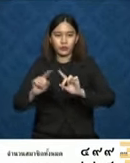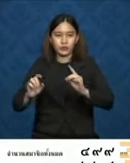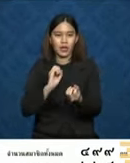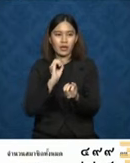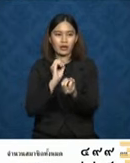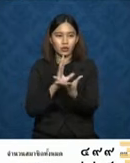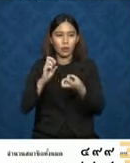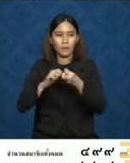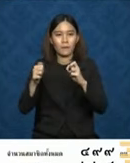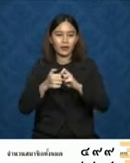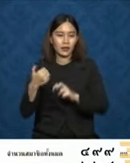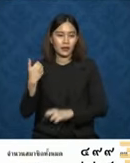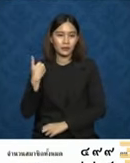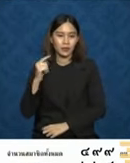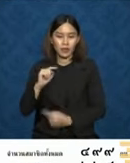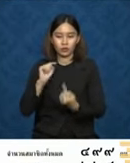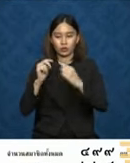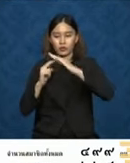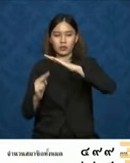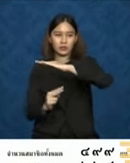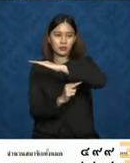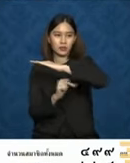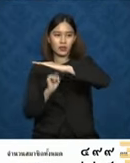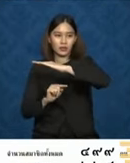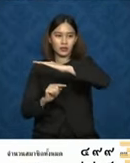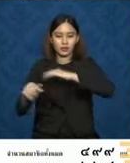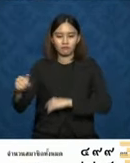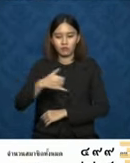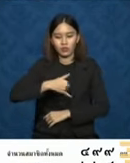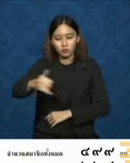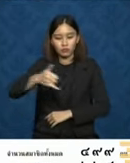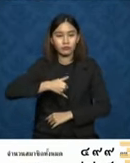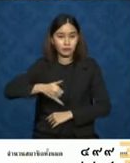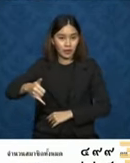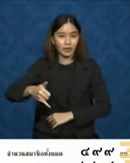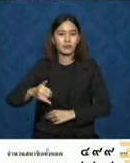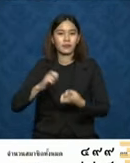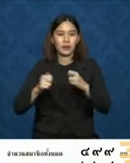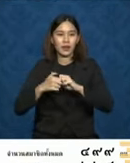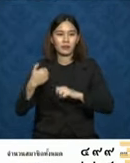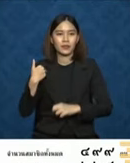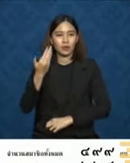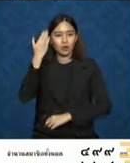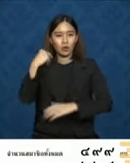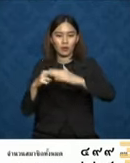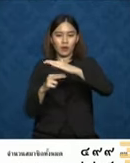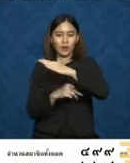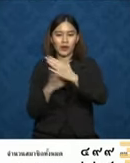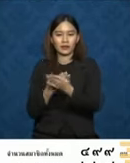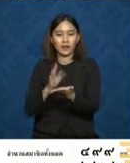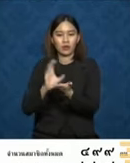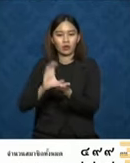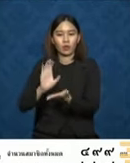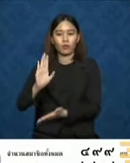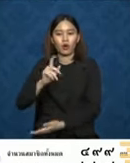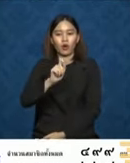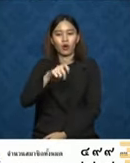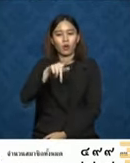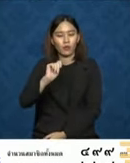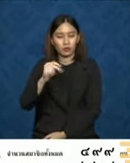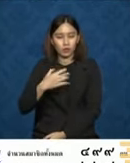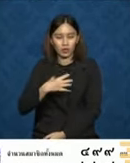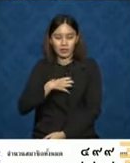ให้กับประชาชนที่จะต้องใช้สะพานแห่งนี้สัญจรเข้าหมู่บ้านเดิมสะพานแห่งนี้สร้างจากงบของกรมการปกครอง